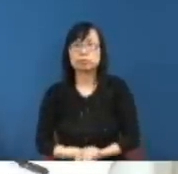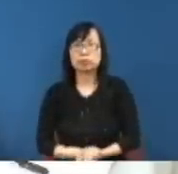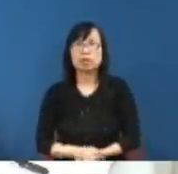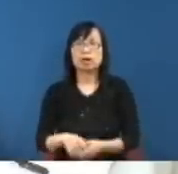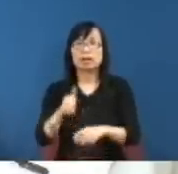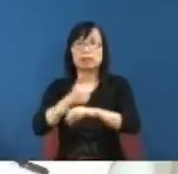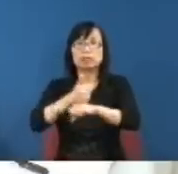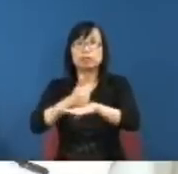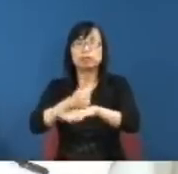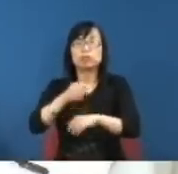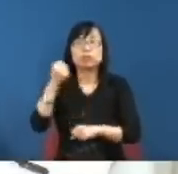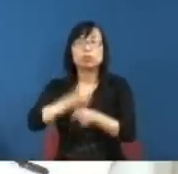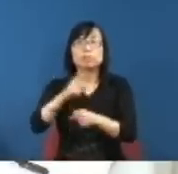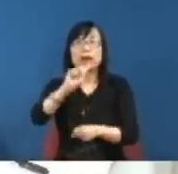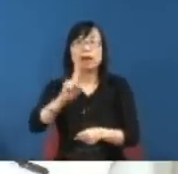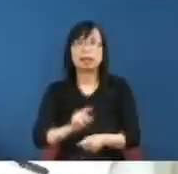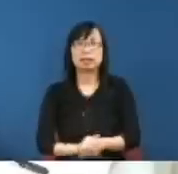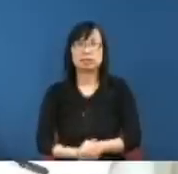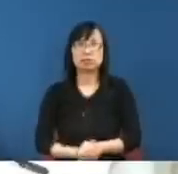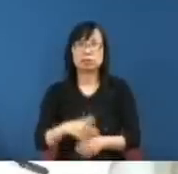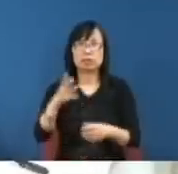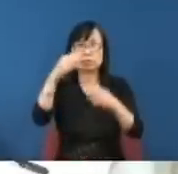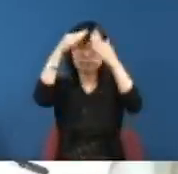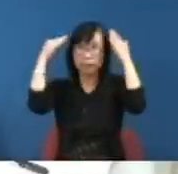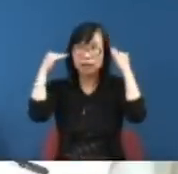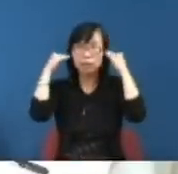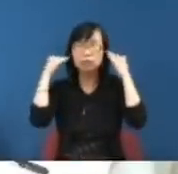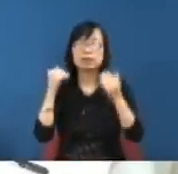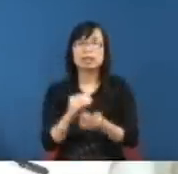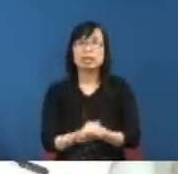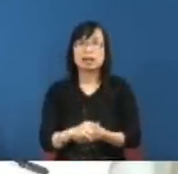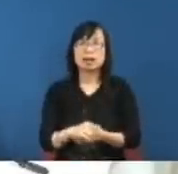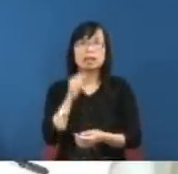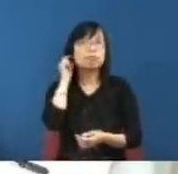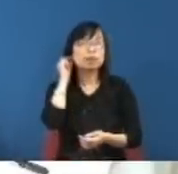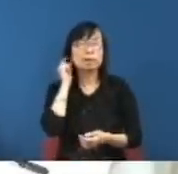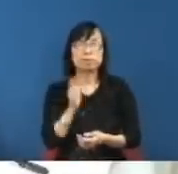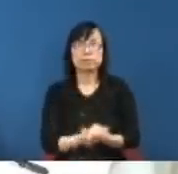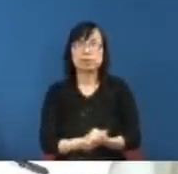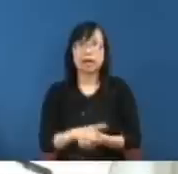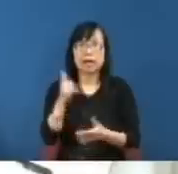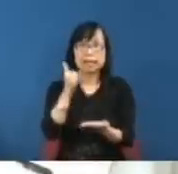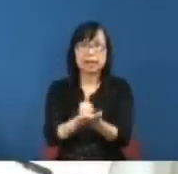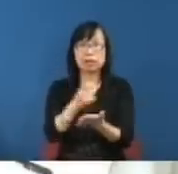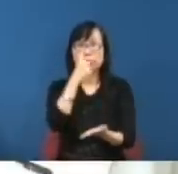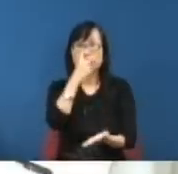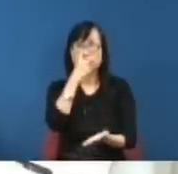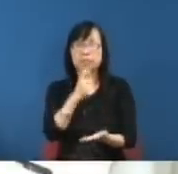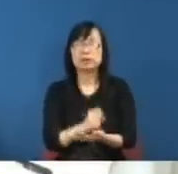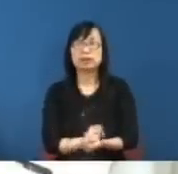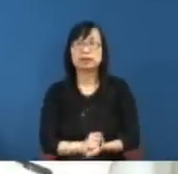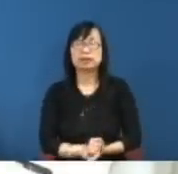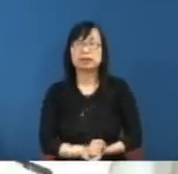根做咩咧？同埋呢個戴卓爾夫人啊，一 pair 噶啦。啊，戴卓爾夫人就喺英國咧，就係、是、趁住呢、這